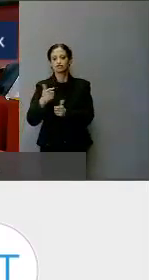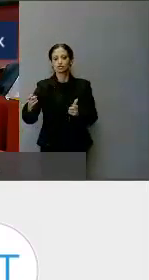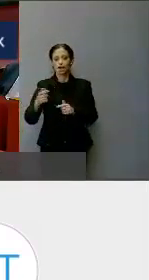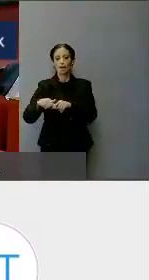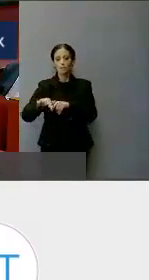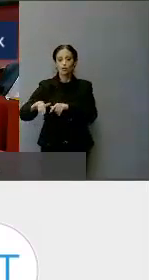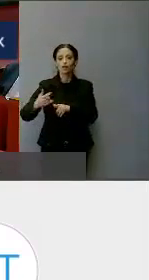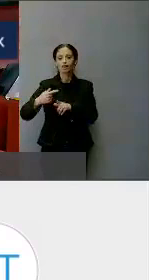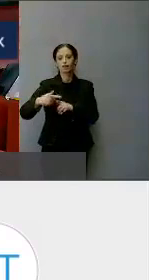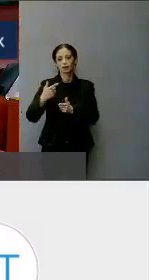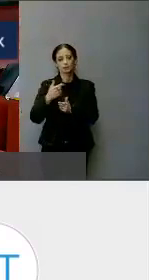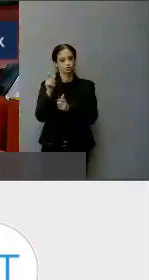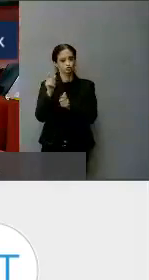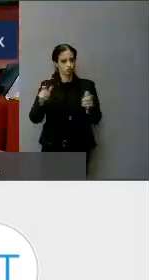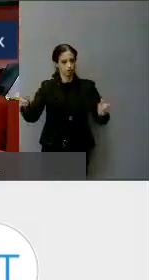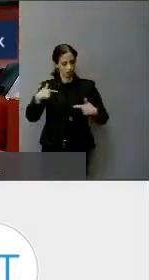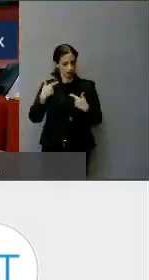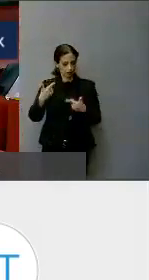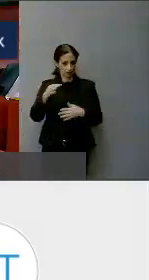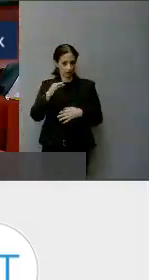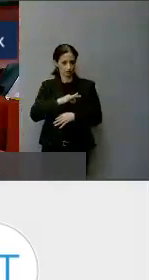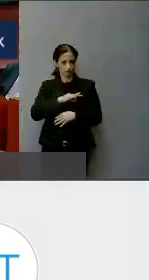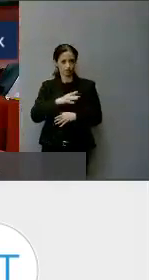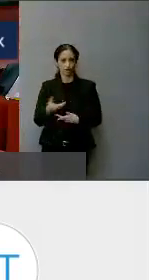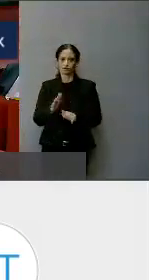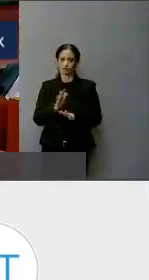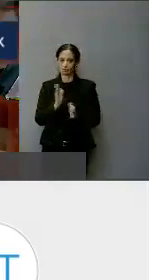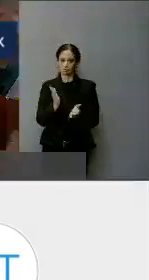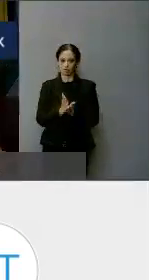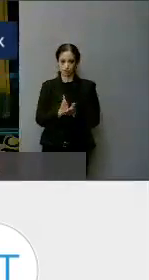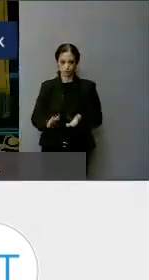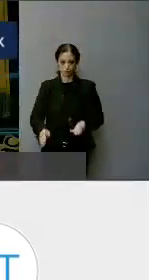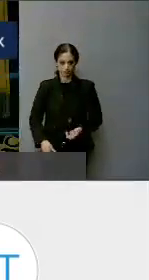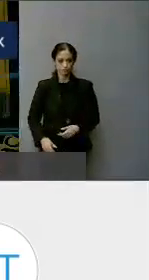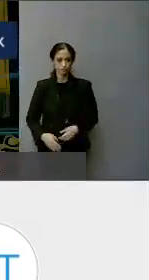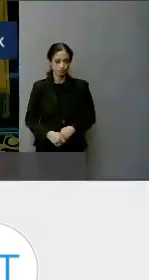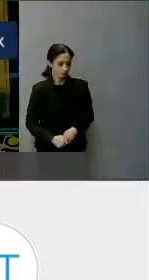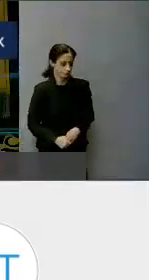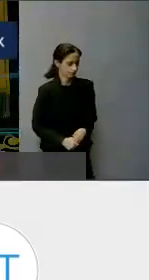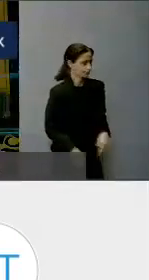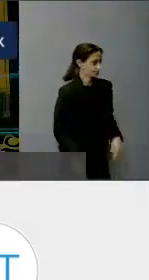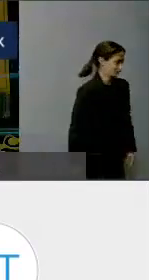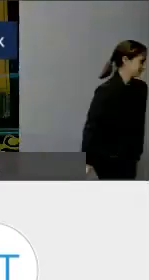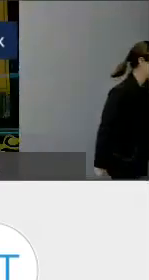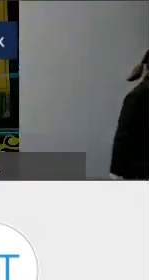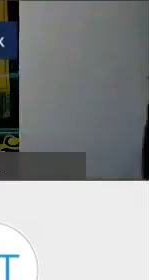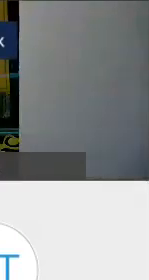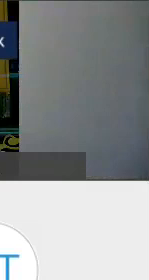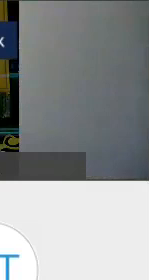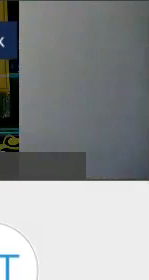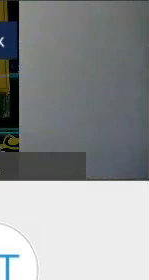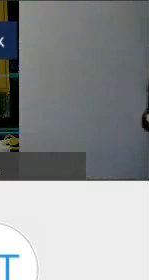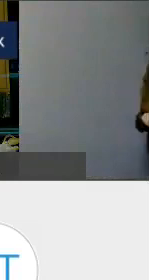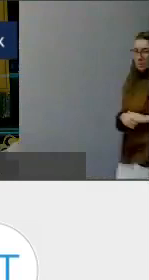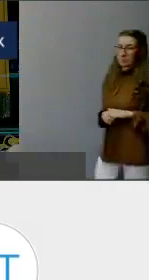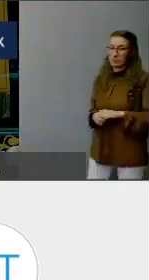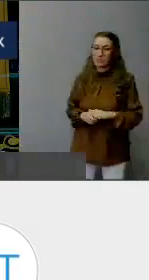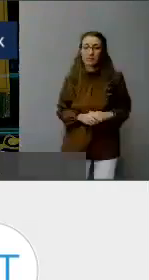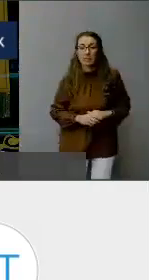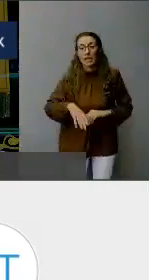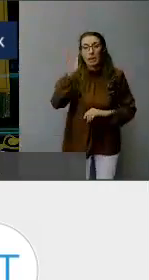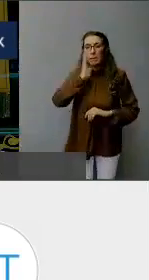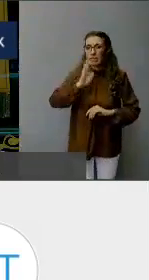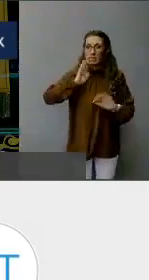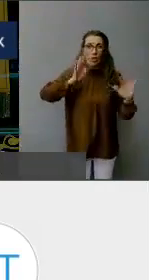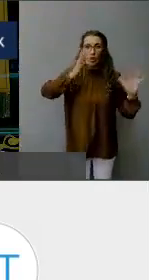cosa si deve fermare qui allora per favore ve lo dico per l'ultima volta gli applausi non sono ammessi in aula